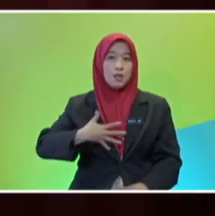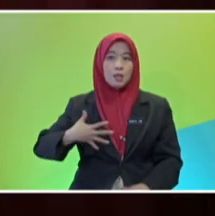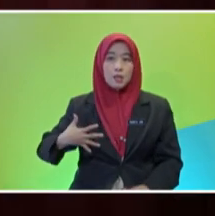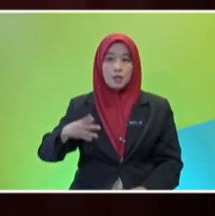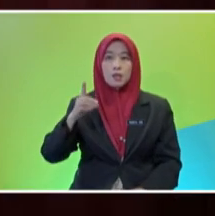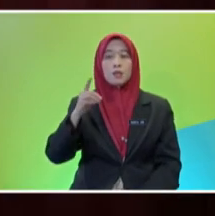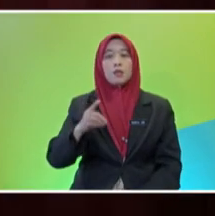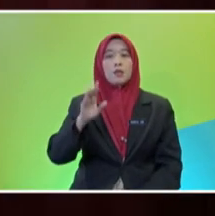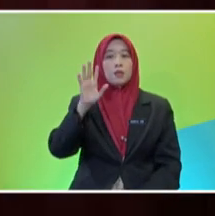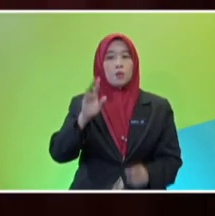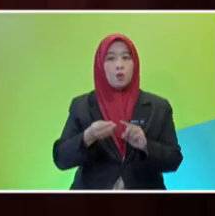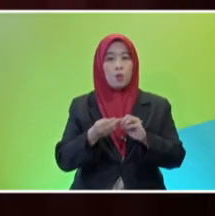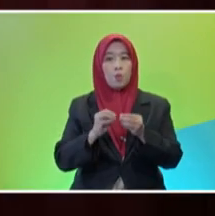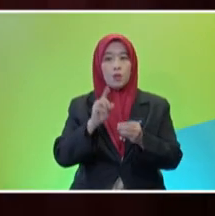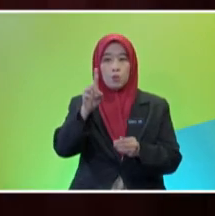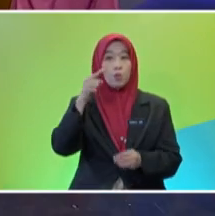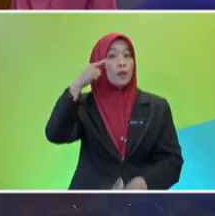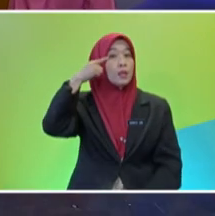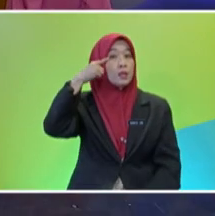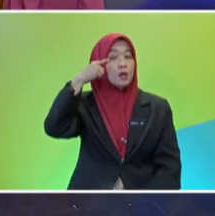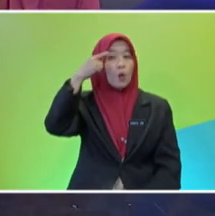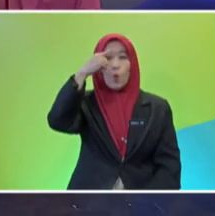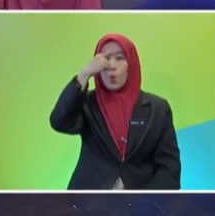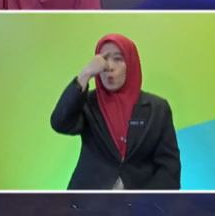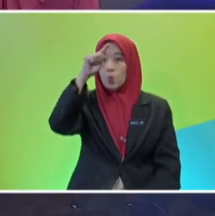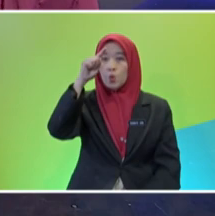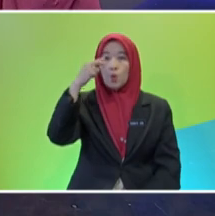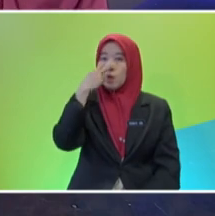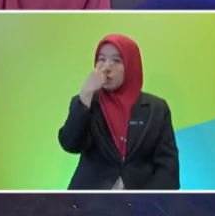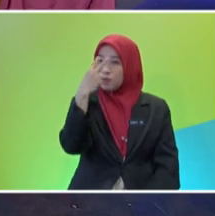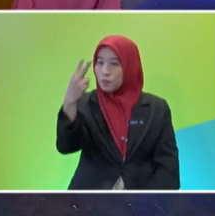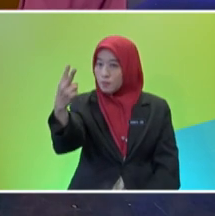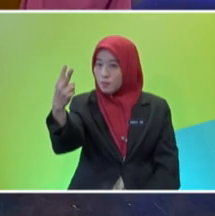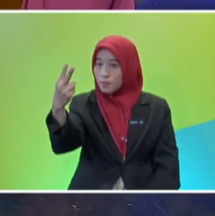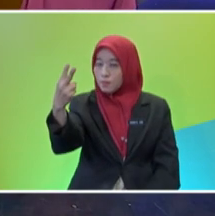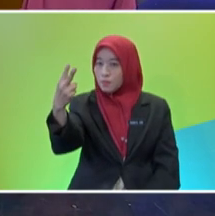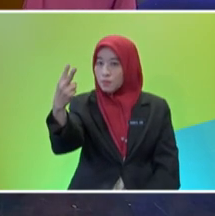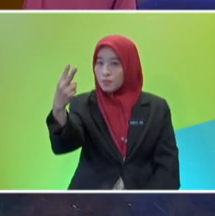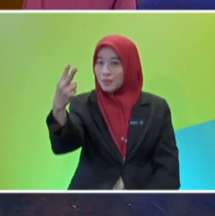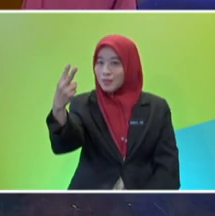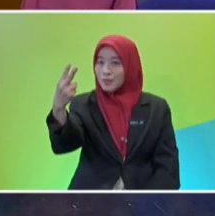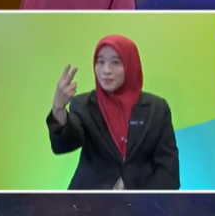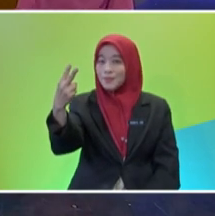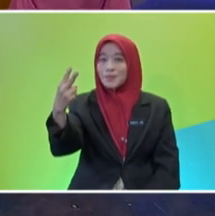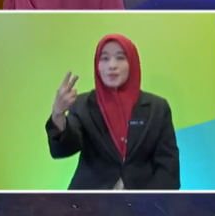yang pertama iaitu mata untuk melihat. Okey, mata kita itulah organ deria